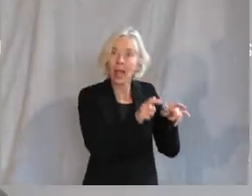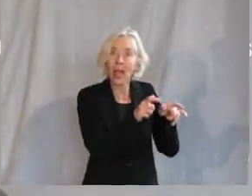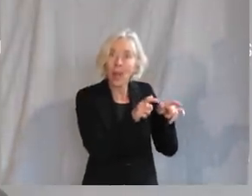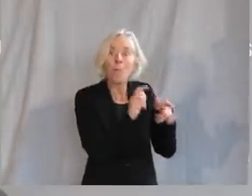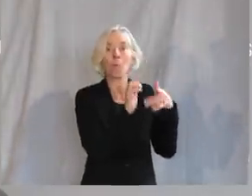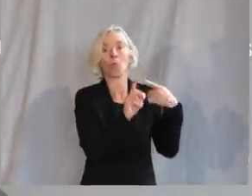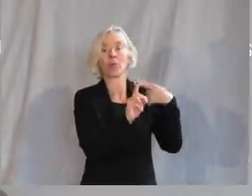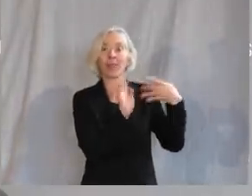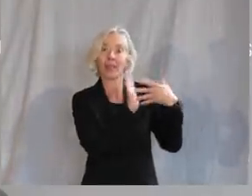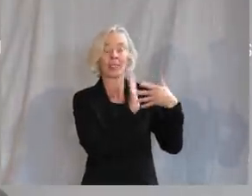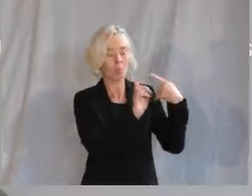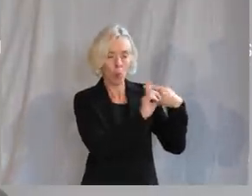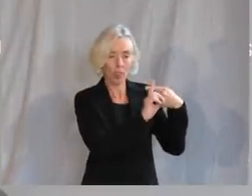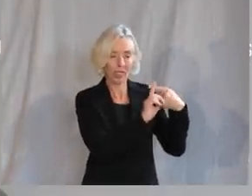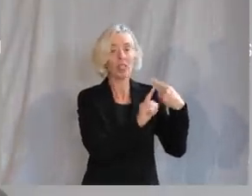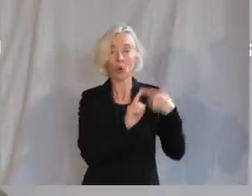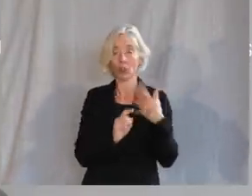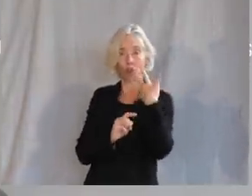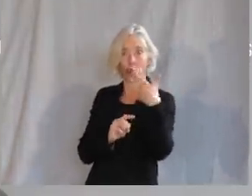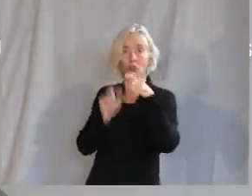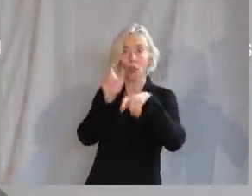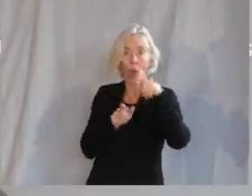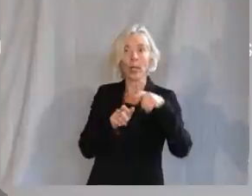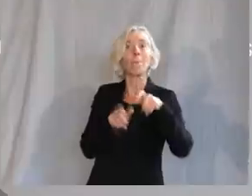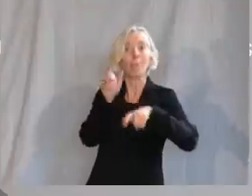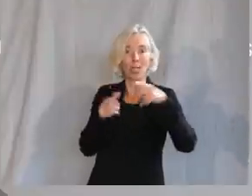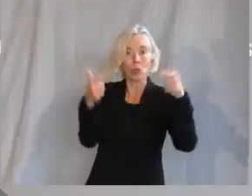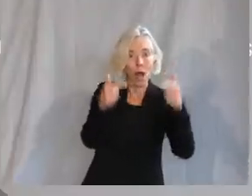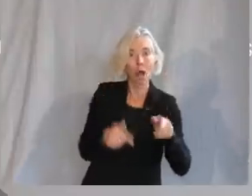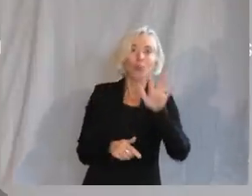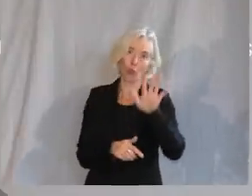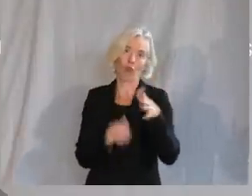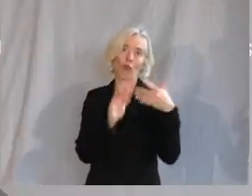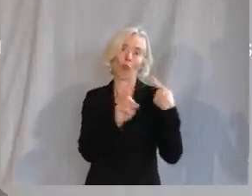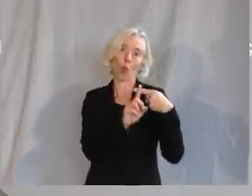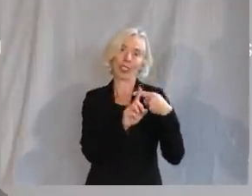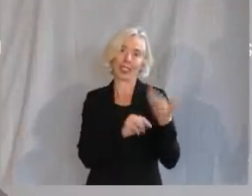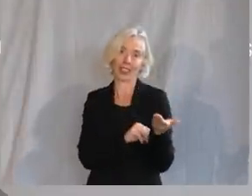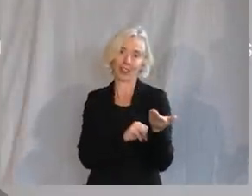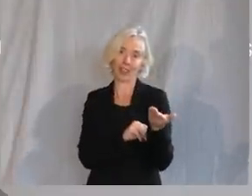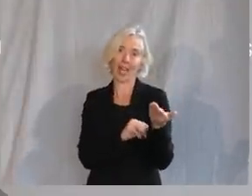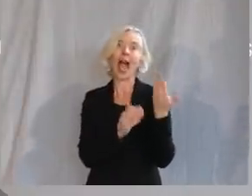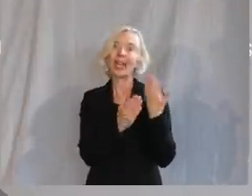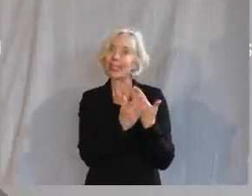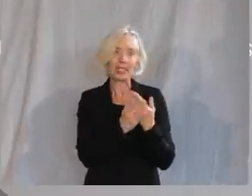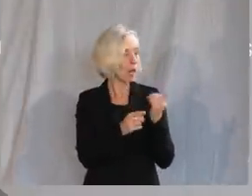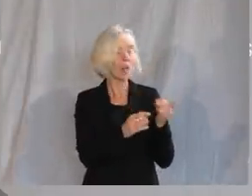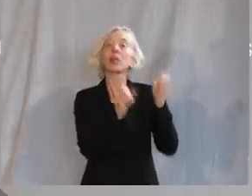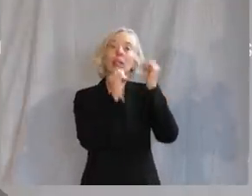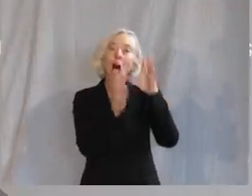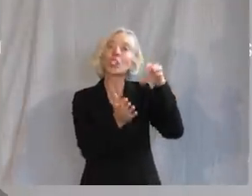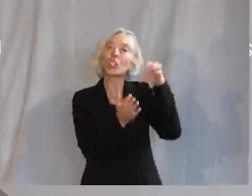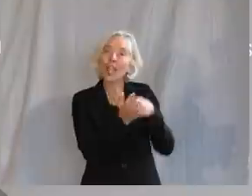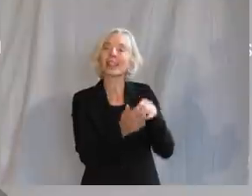getestet wurden. Diese Überschreitung dieses Werts von 35 war in diesem konkreten Fall nachvollziehbar. Wir wussten